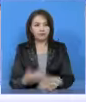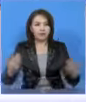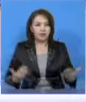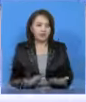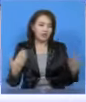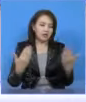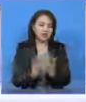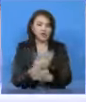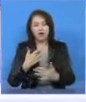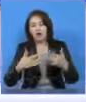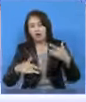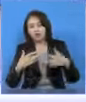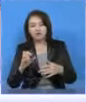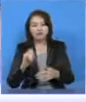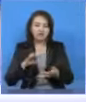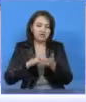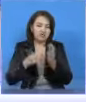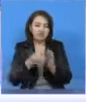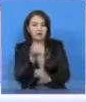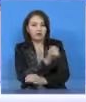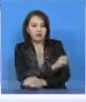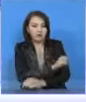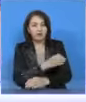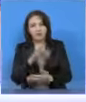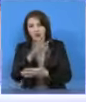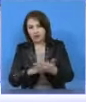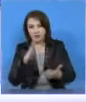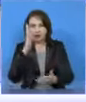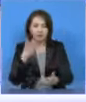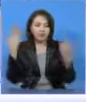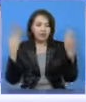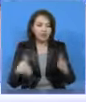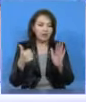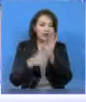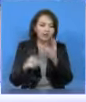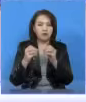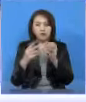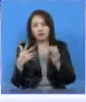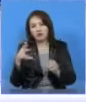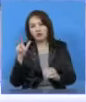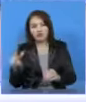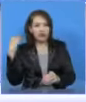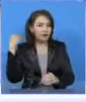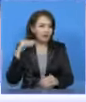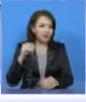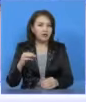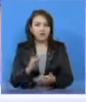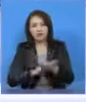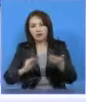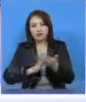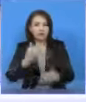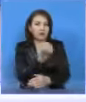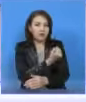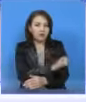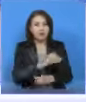Өңірде қайта иммундау және Pfizer екпесімен вакциналау жалғасып жатыр. Бүгінге дейін 613 ақтөбелік ревакцинациядан өтті. Сонымен